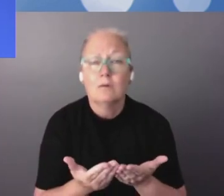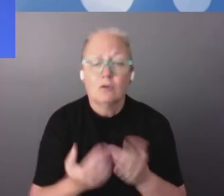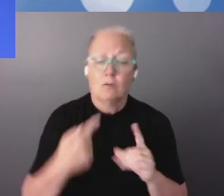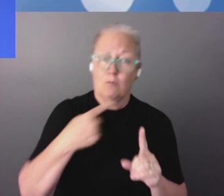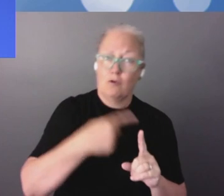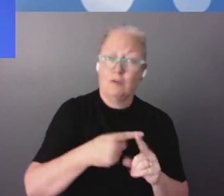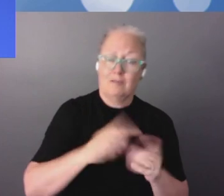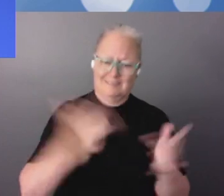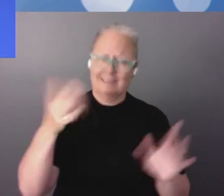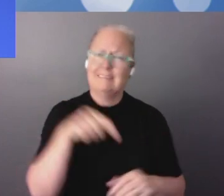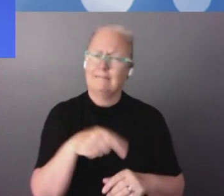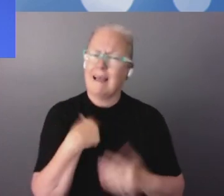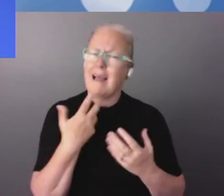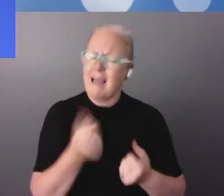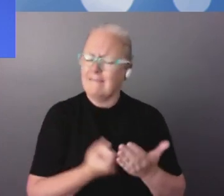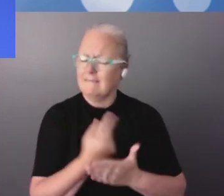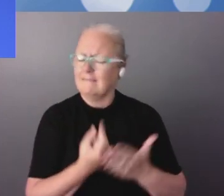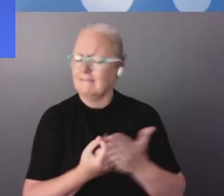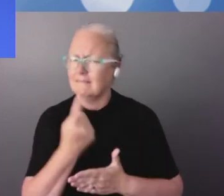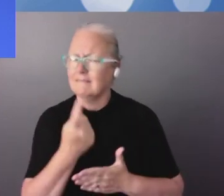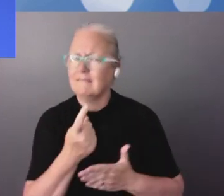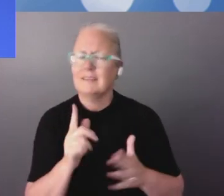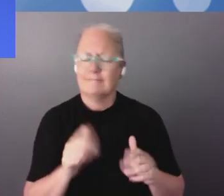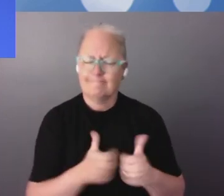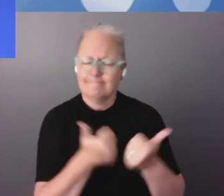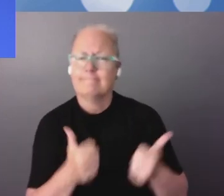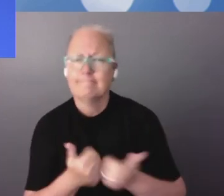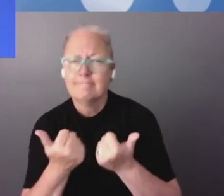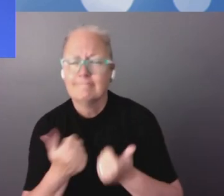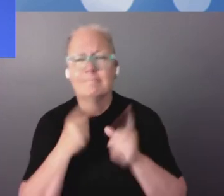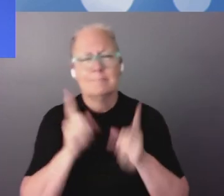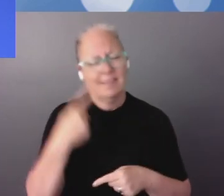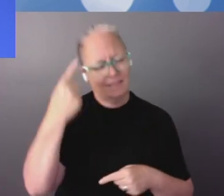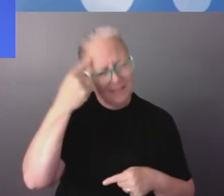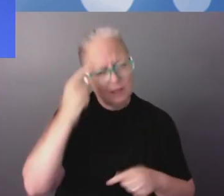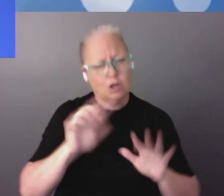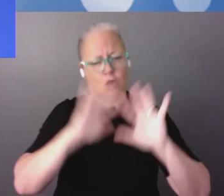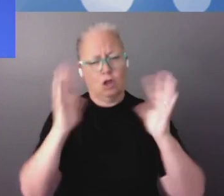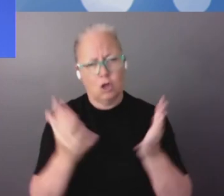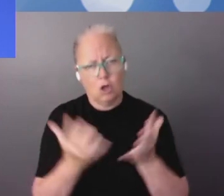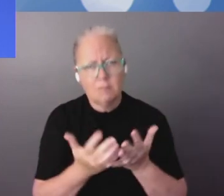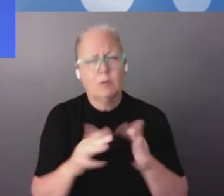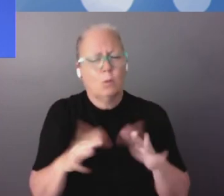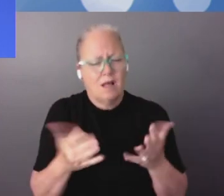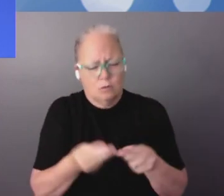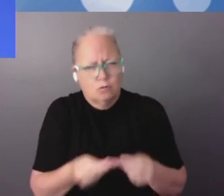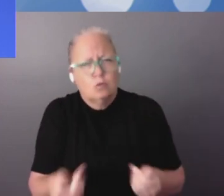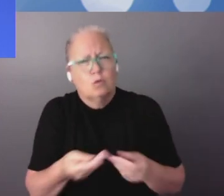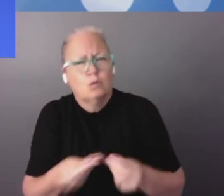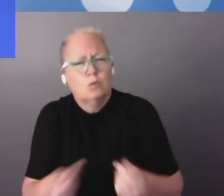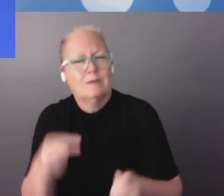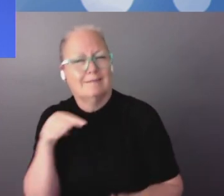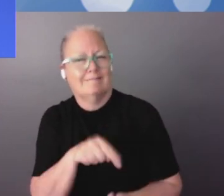об интернете мы должны разрабатывать глобальные решения именно в области интернета. Это один